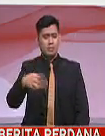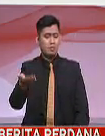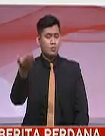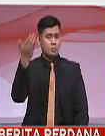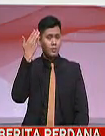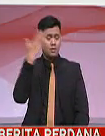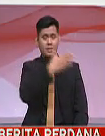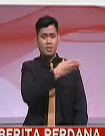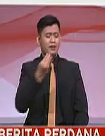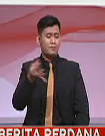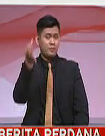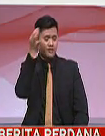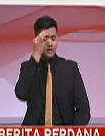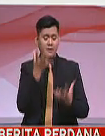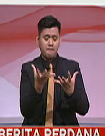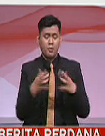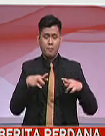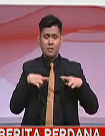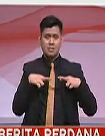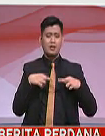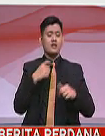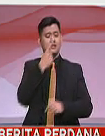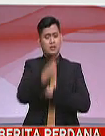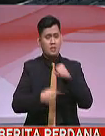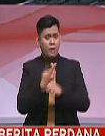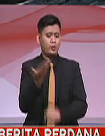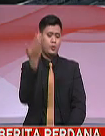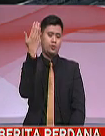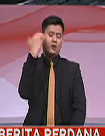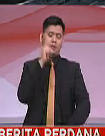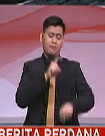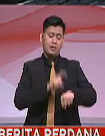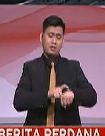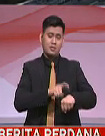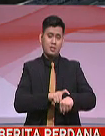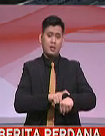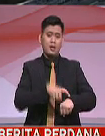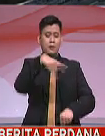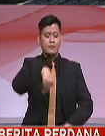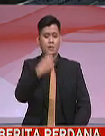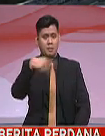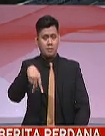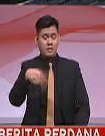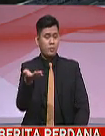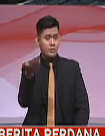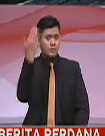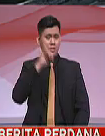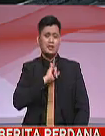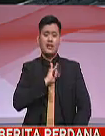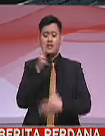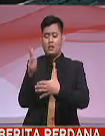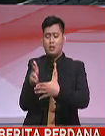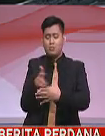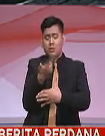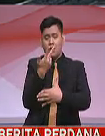dia telah memikirkan untuk besar sejak setahun lalu Smartfren CEO saya dimulai